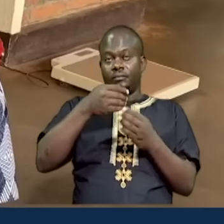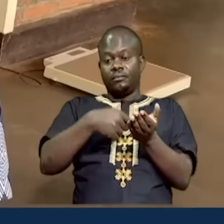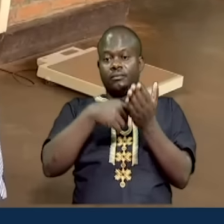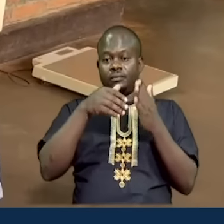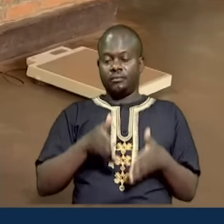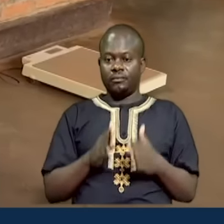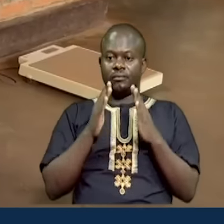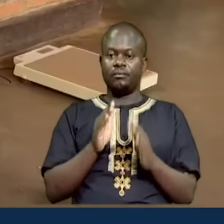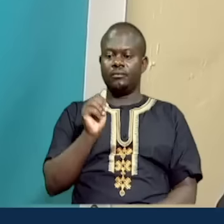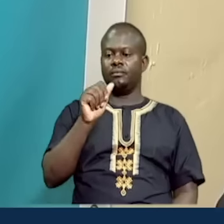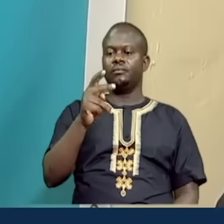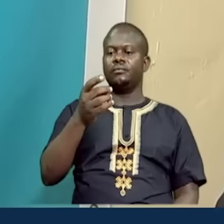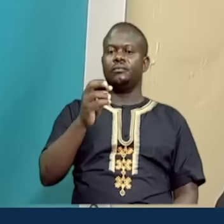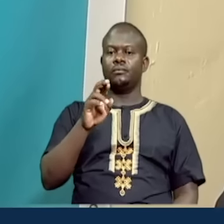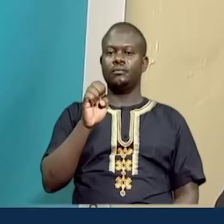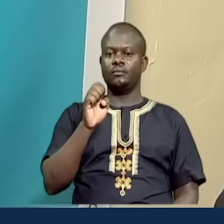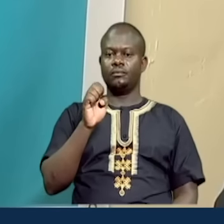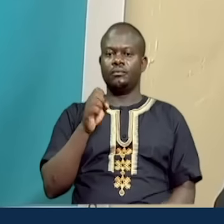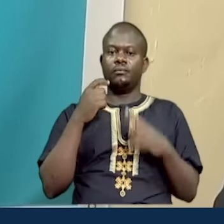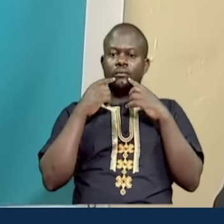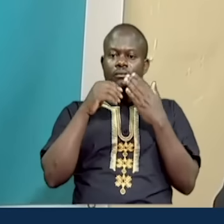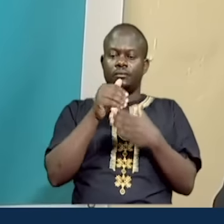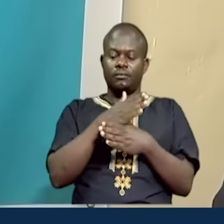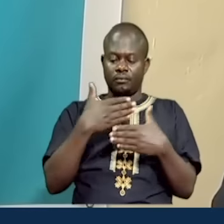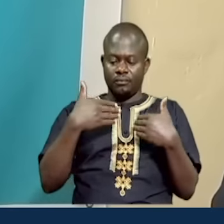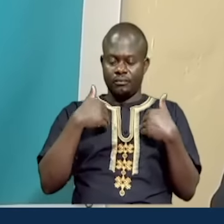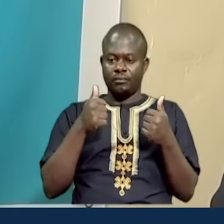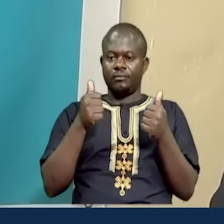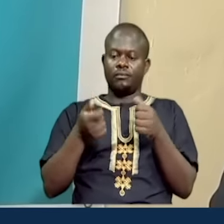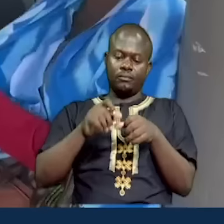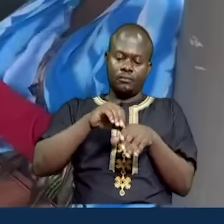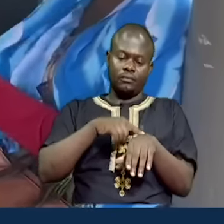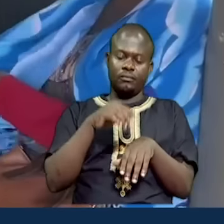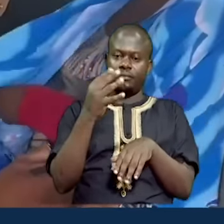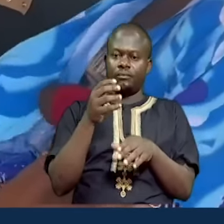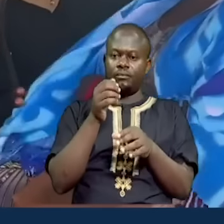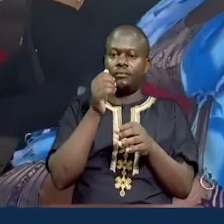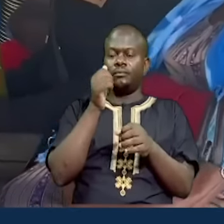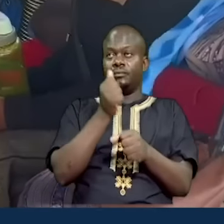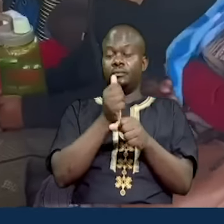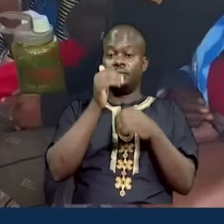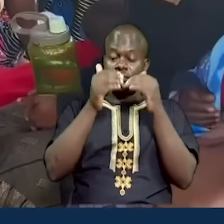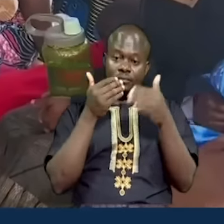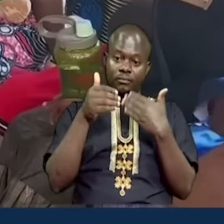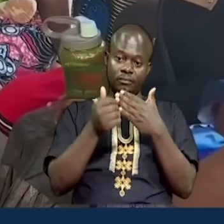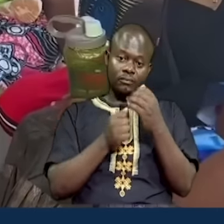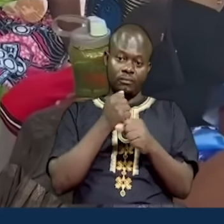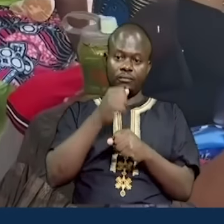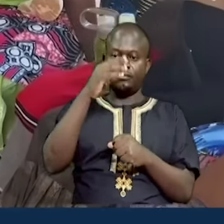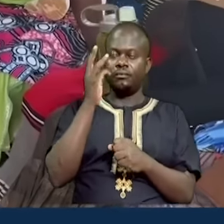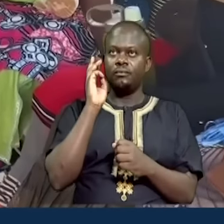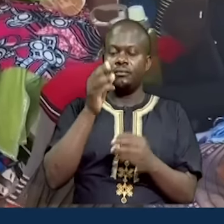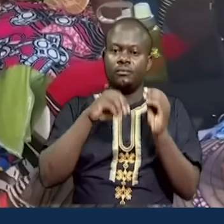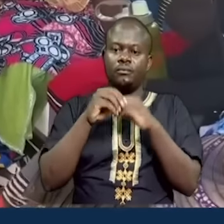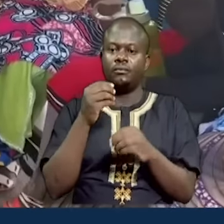Andre Gitembagara yavuze ko gahunda ya Minisiteri y'ubuzima yo gukuba inshuro enye abakozi b'uru rwego mu gihe cy'imyaka 4 bayitezeho umusaruro